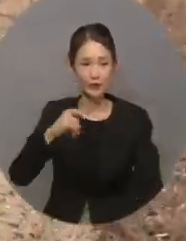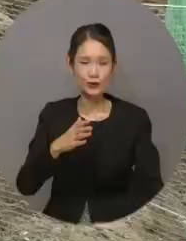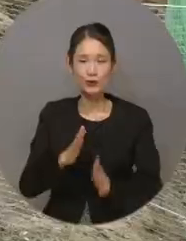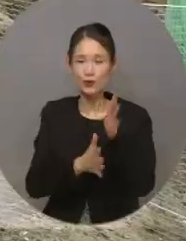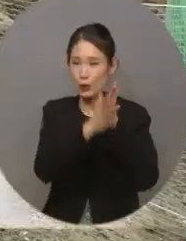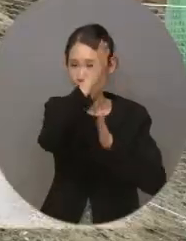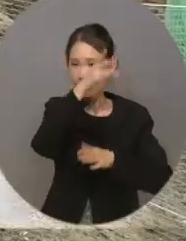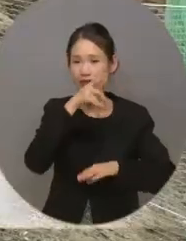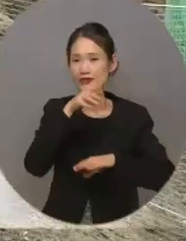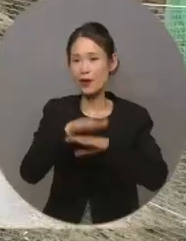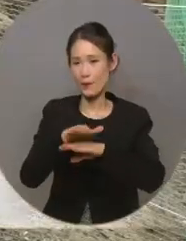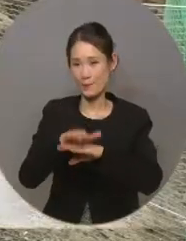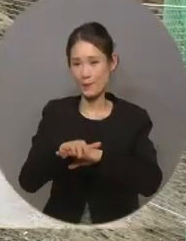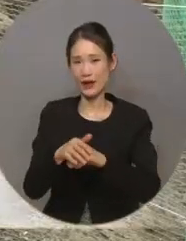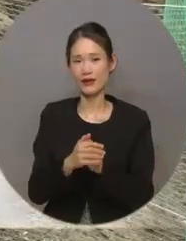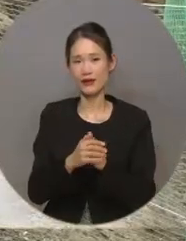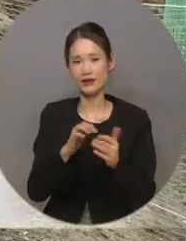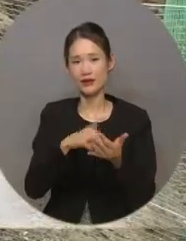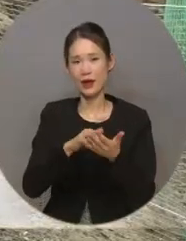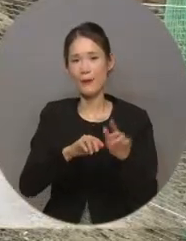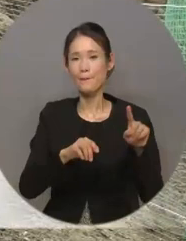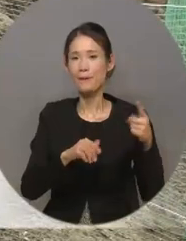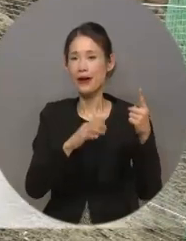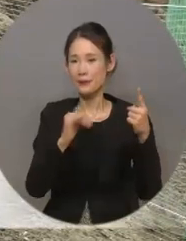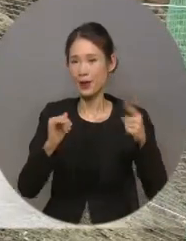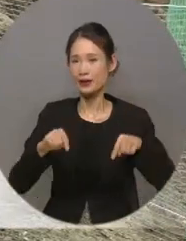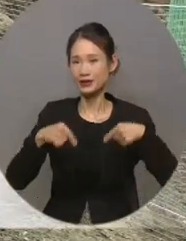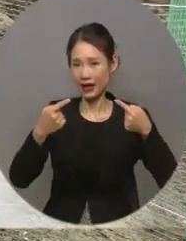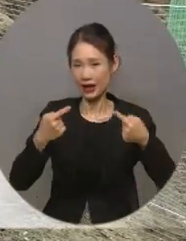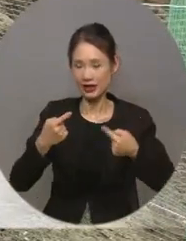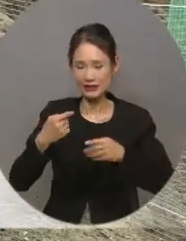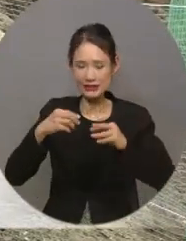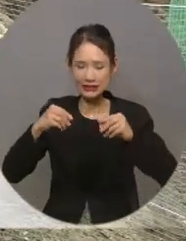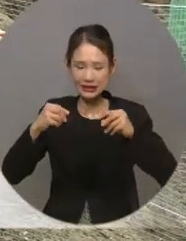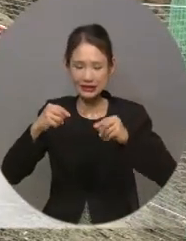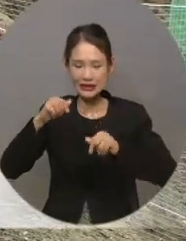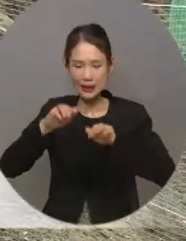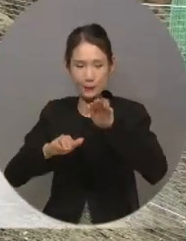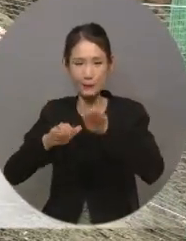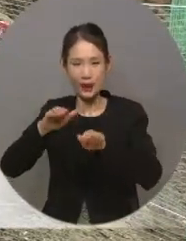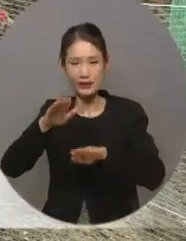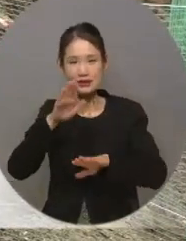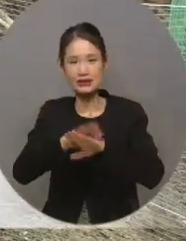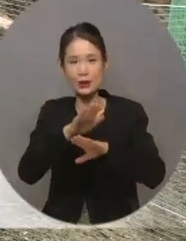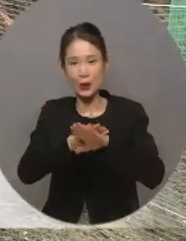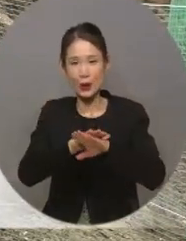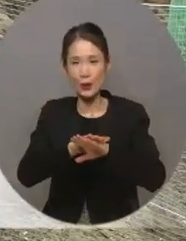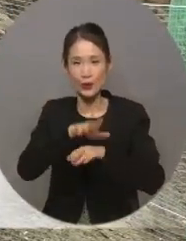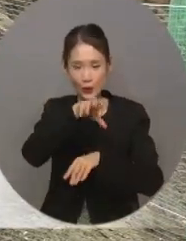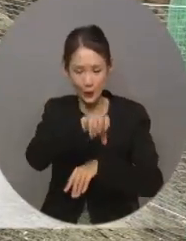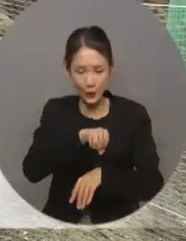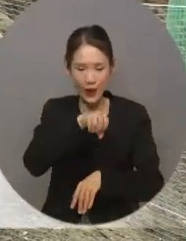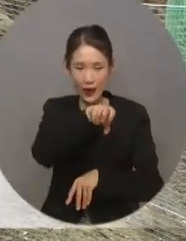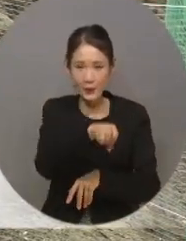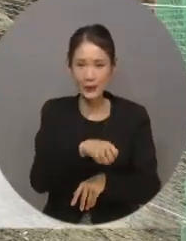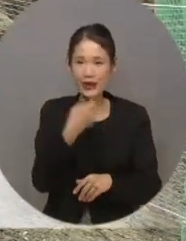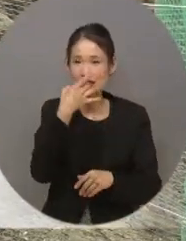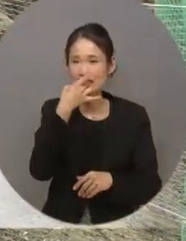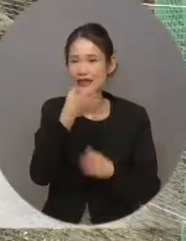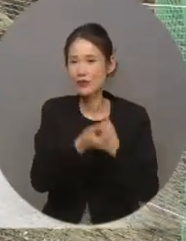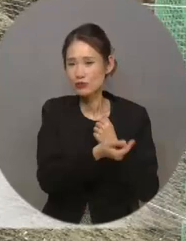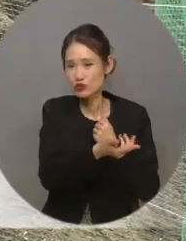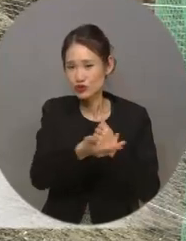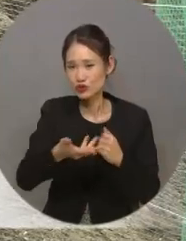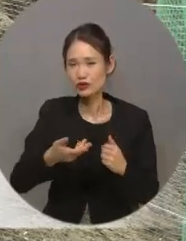도시텃밭입니다. 100여 명이 참석을 해서 이렇게 나와서 흙도 밟아보고 또 손수 호미를 잡고 씨앗을 심어보는